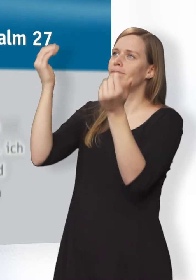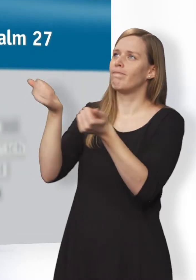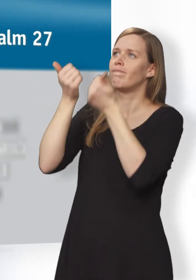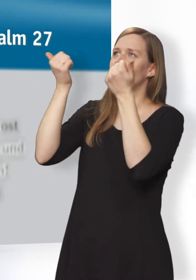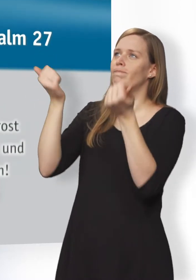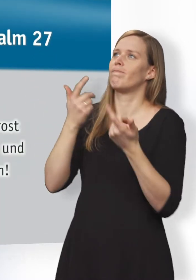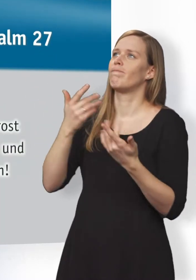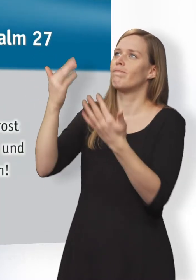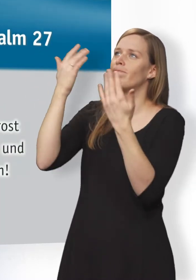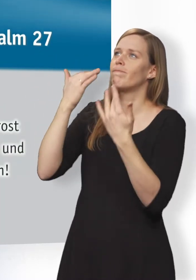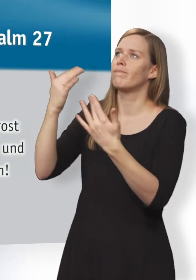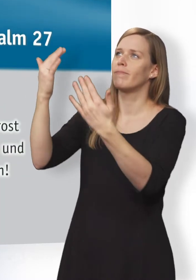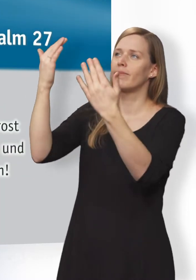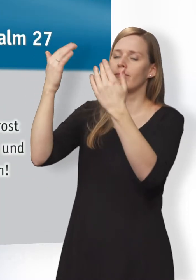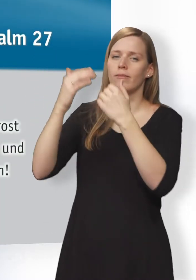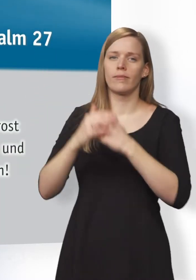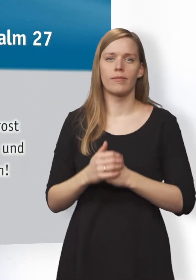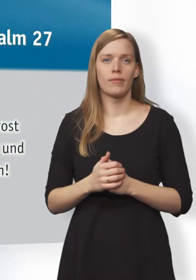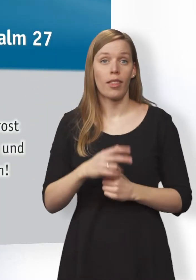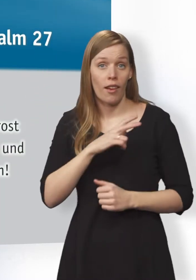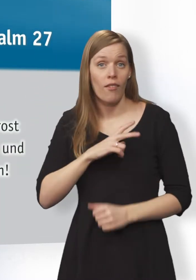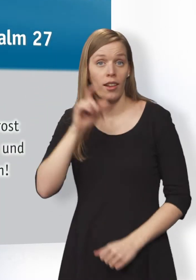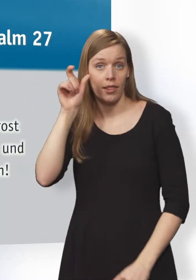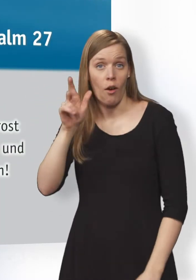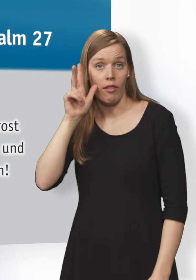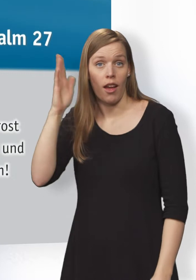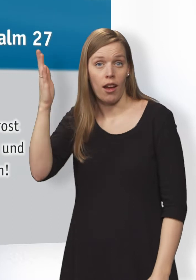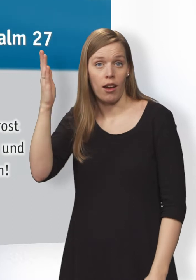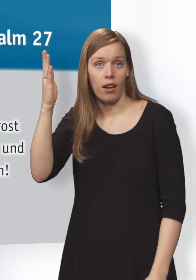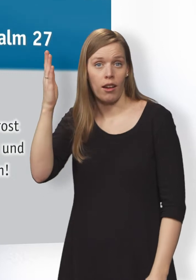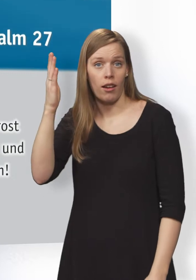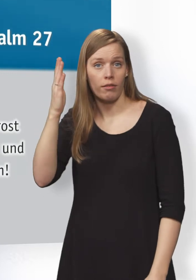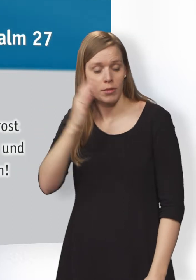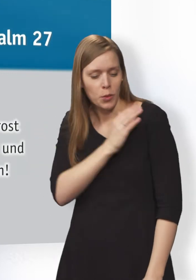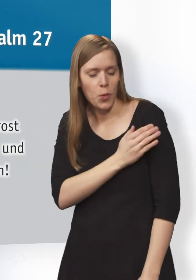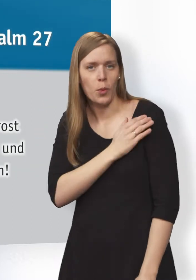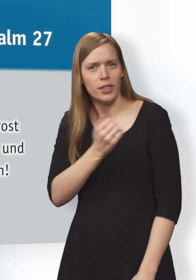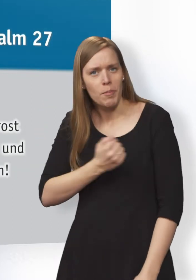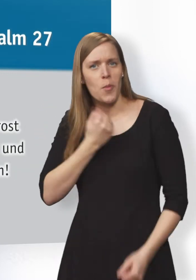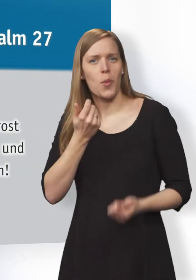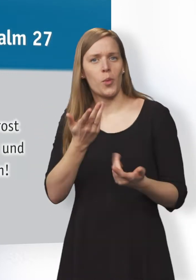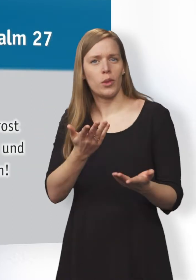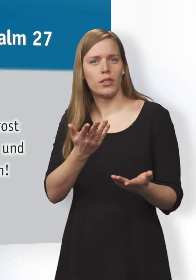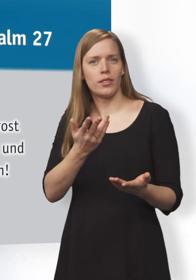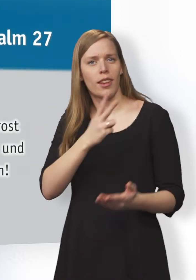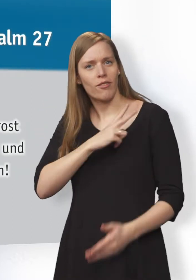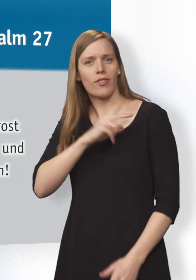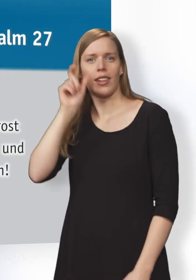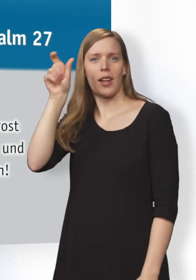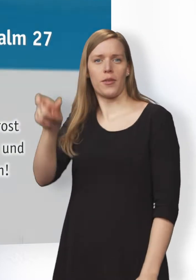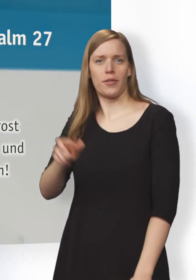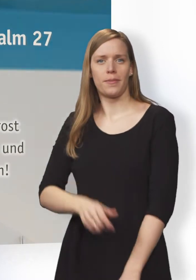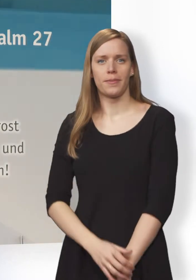herrn farr des herrn sei getrost und unverzagt und haare des